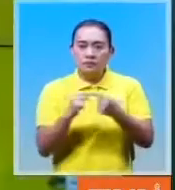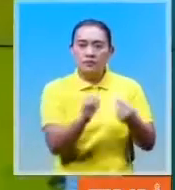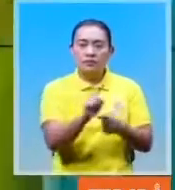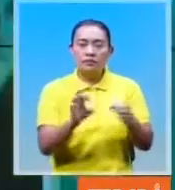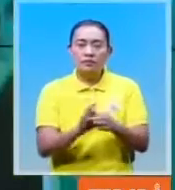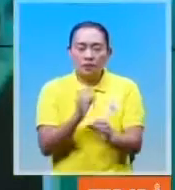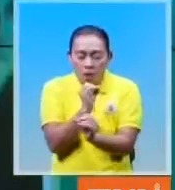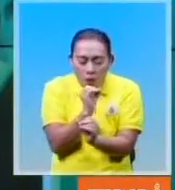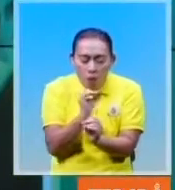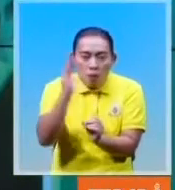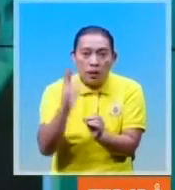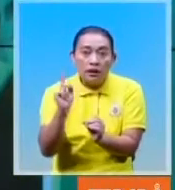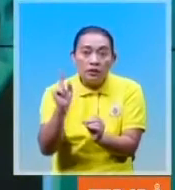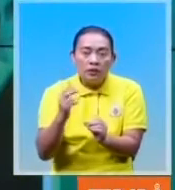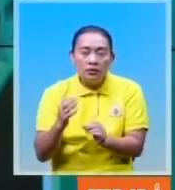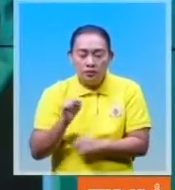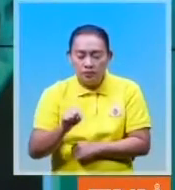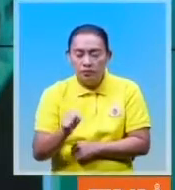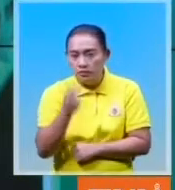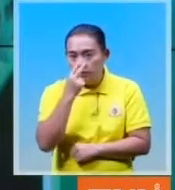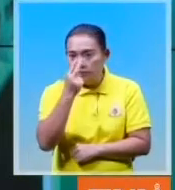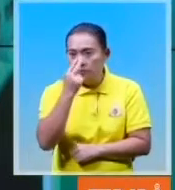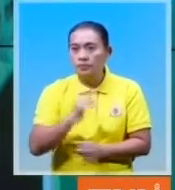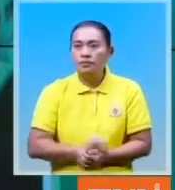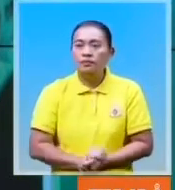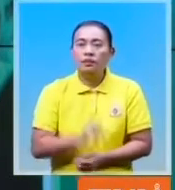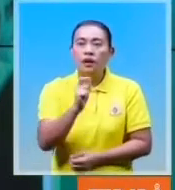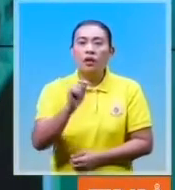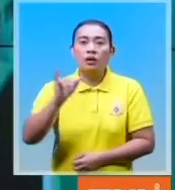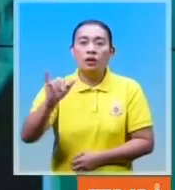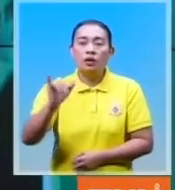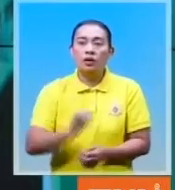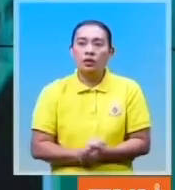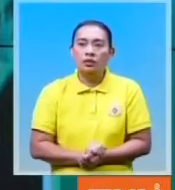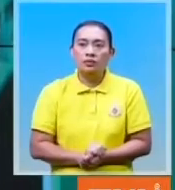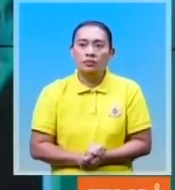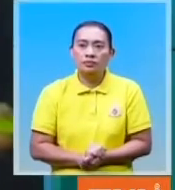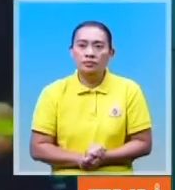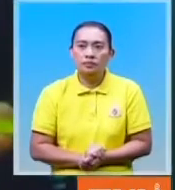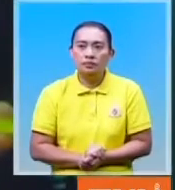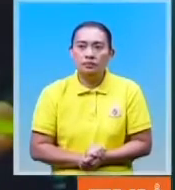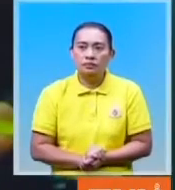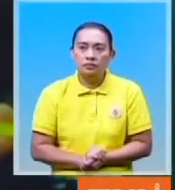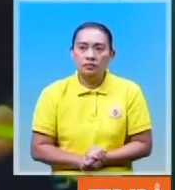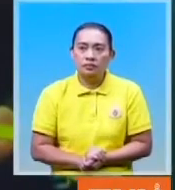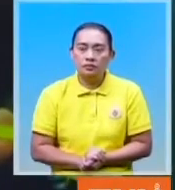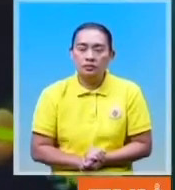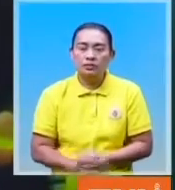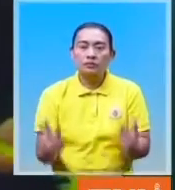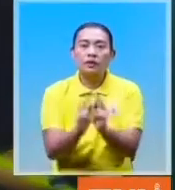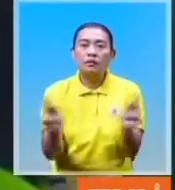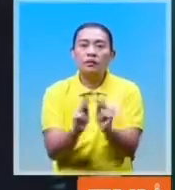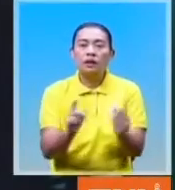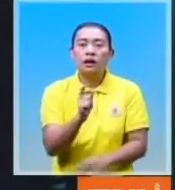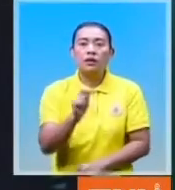กัญชานะคะวันก่อนรายงานคุณผู้ชมไปค่ะว่าทางอย.คณะองค์การเภสัชขออภัยค่ะคณะกรรมการอาหารและย